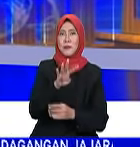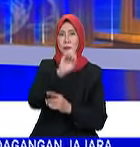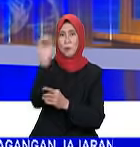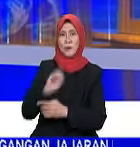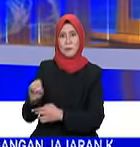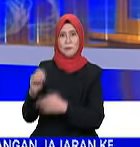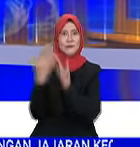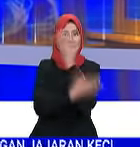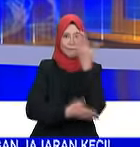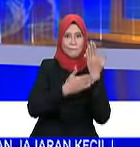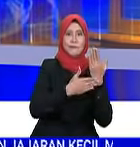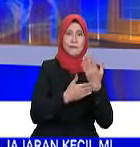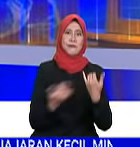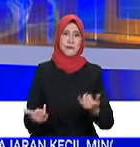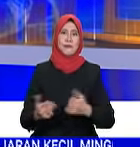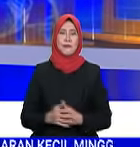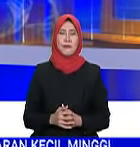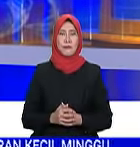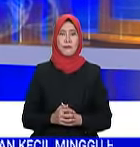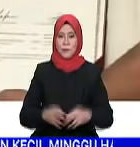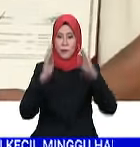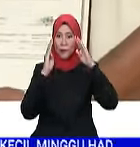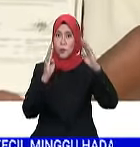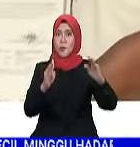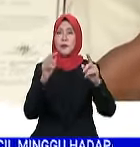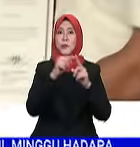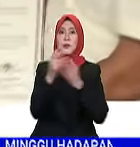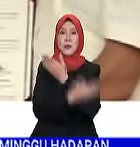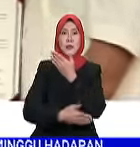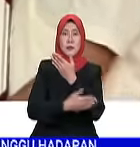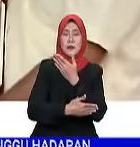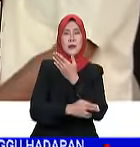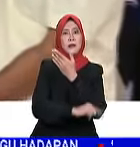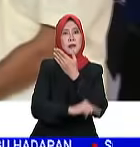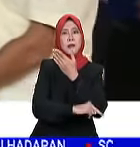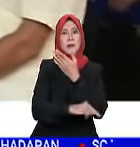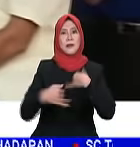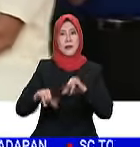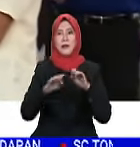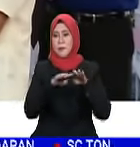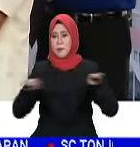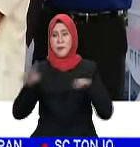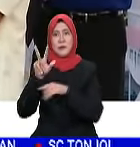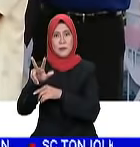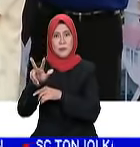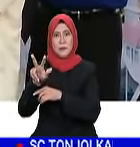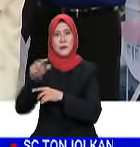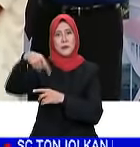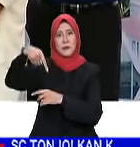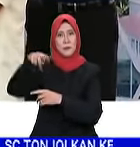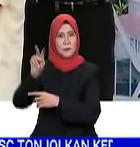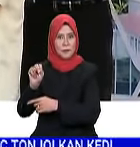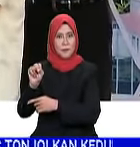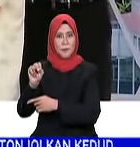di seluruh negara ketika ini. Tumpuan kini kepada negeri-negeri yang masih berada dalam fasa 3 Pelan Pemulihan Negara